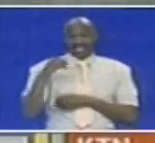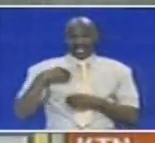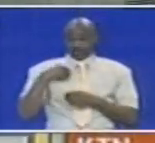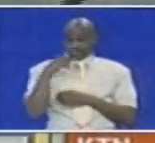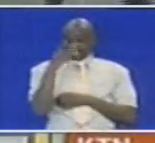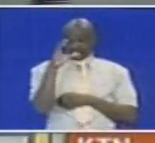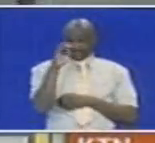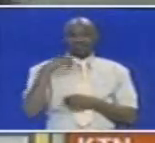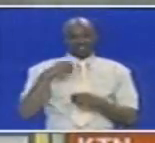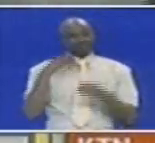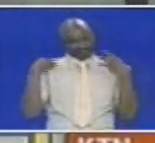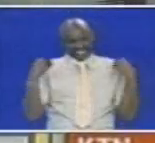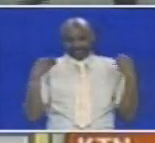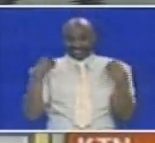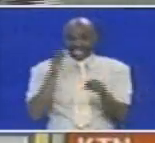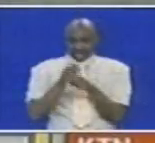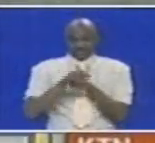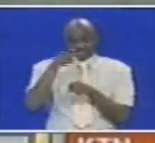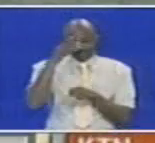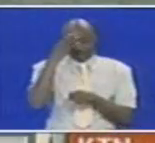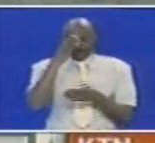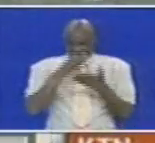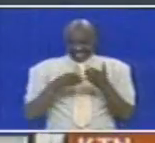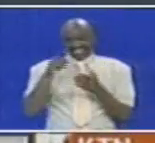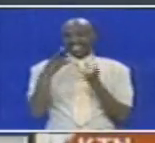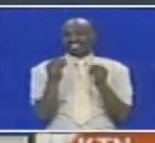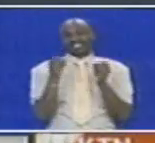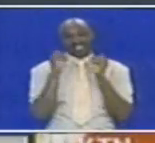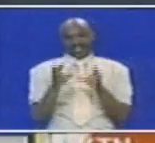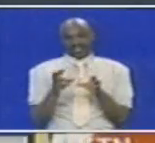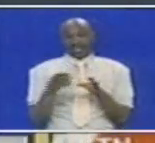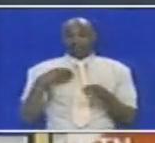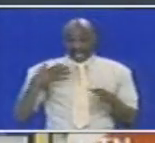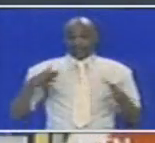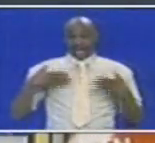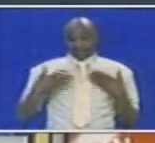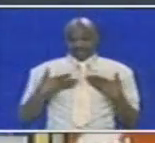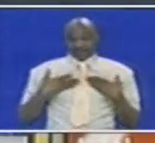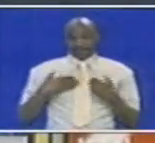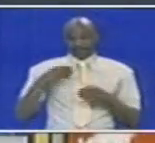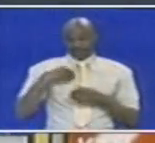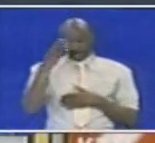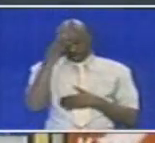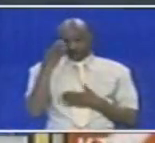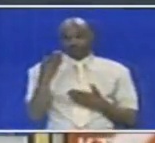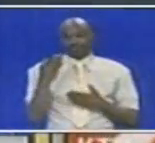makali yao wakiwa na ufahamu ya kwamba nusu finali yote si rahisi. I'm happy Curtis